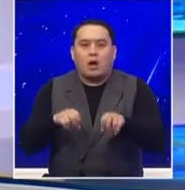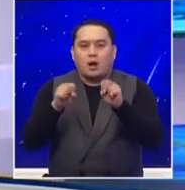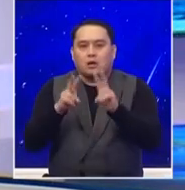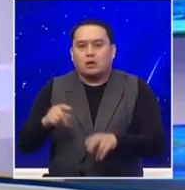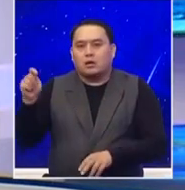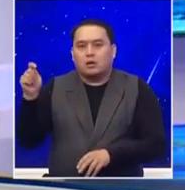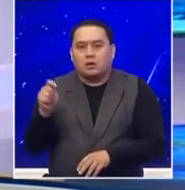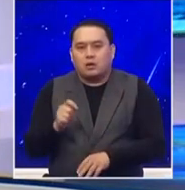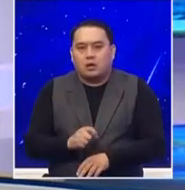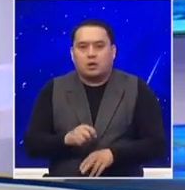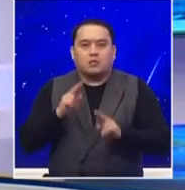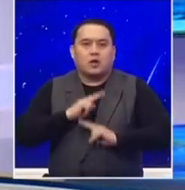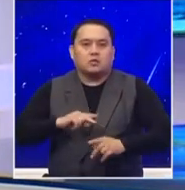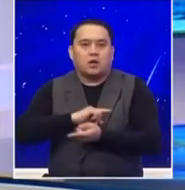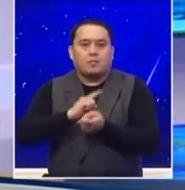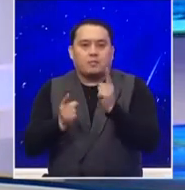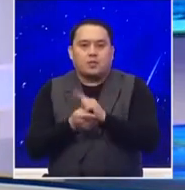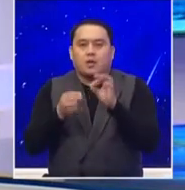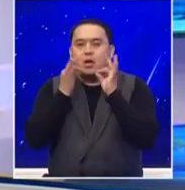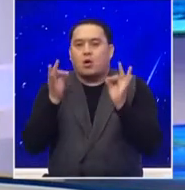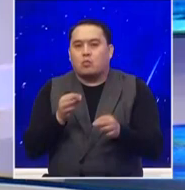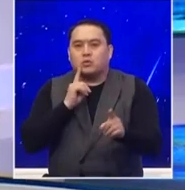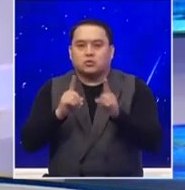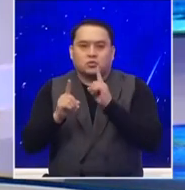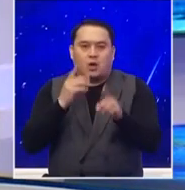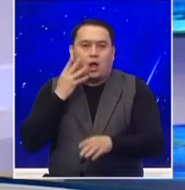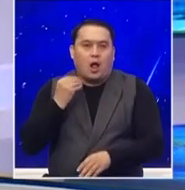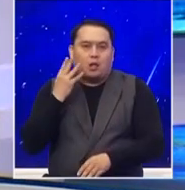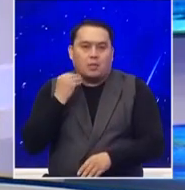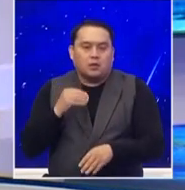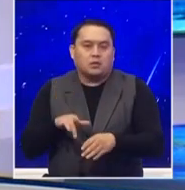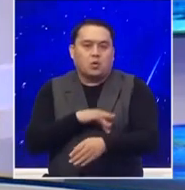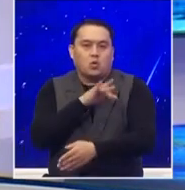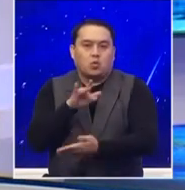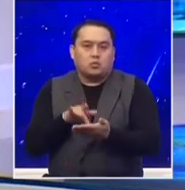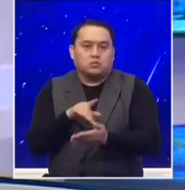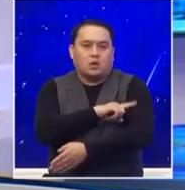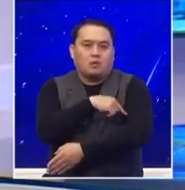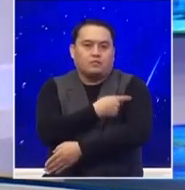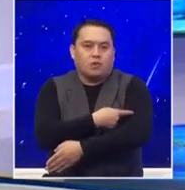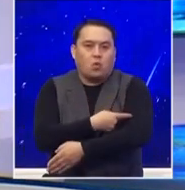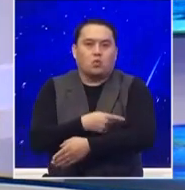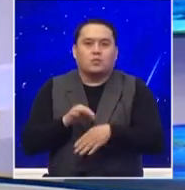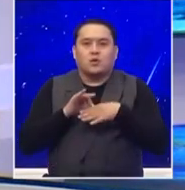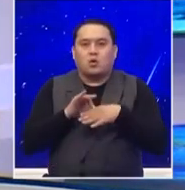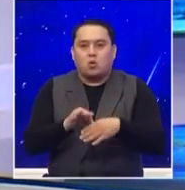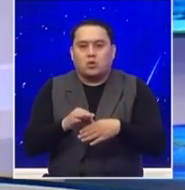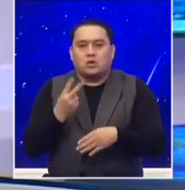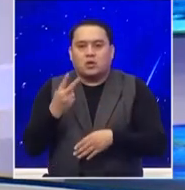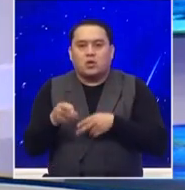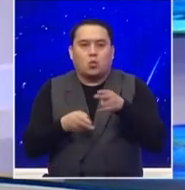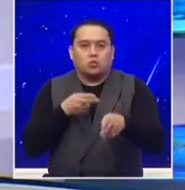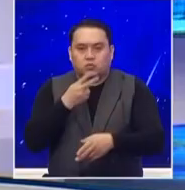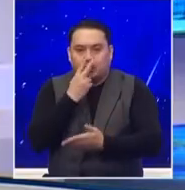келіп, жетісулық әріптестерімен тәжірибе бөлісті. Оқу семинары Алматыдағы көпсалалы ауруханада өтті. Облыстық деңгейдегі стационарда екі